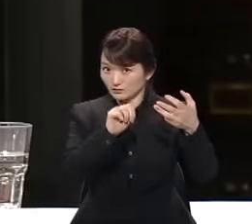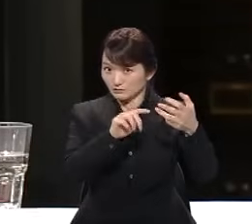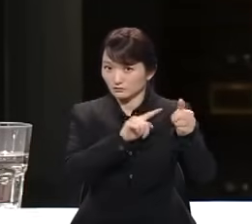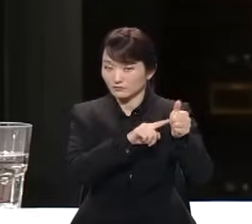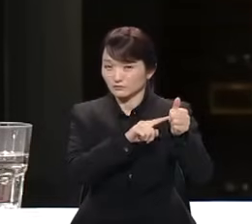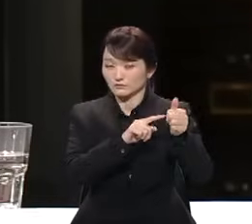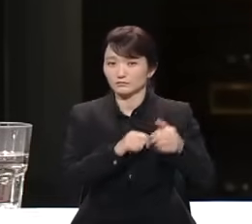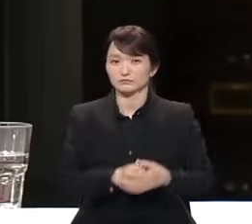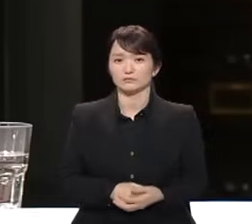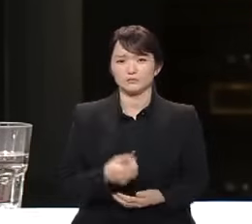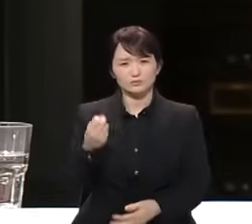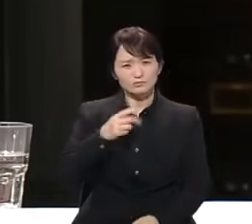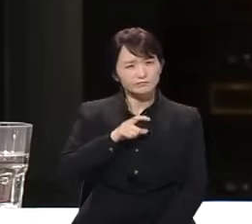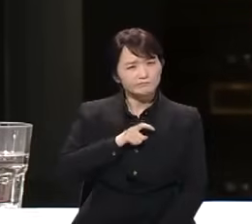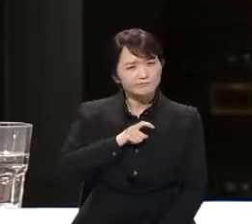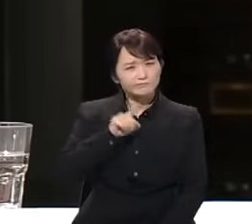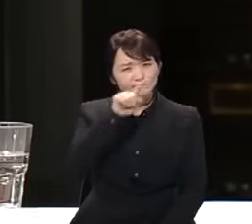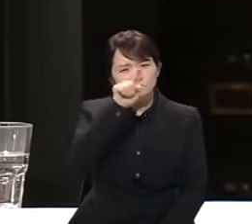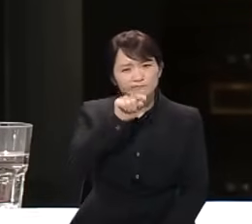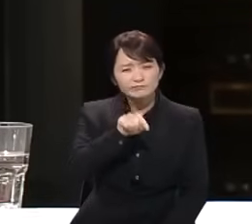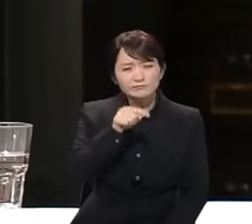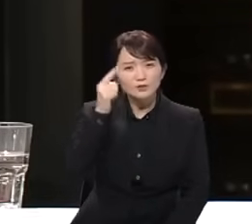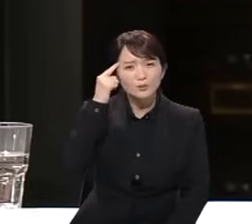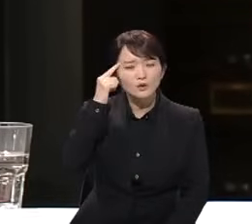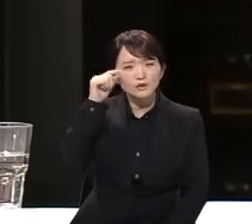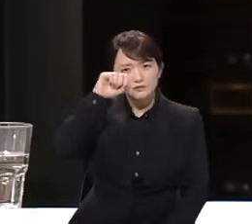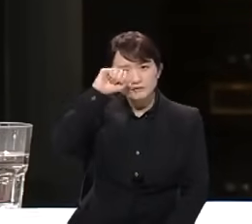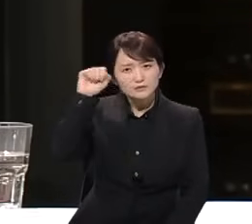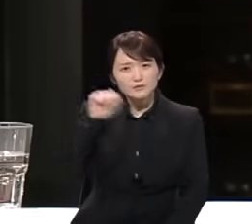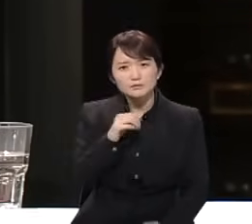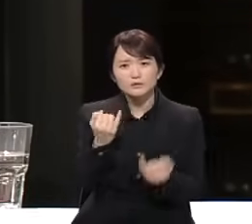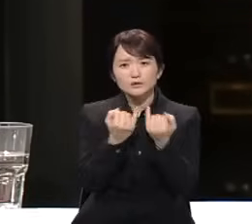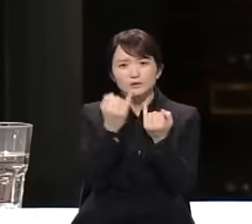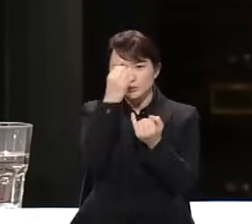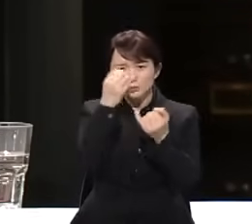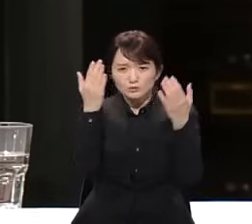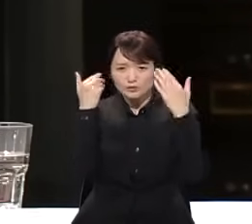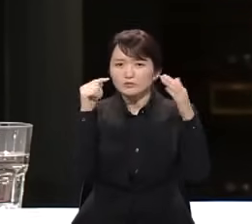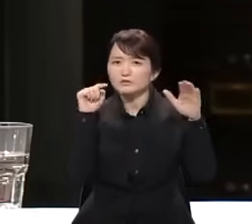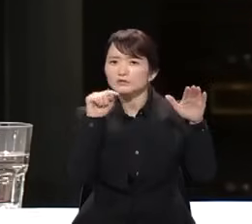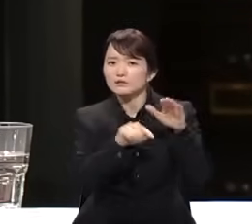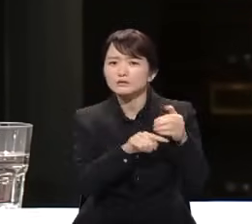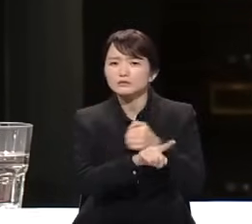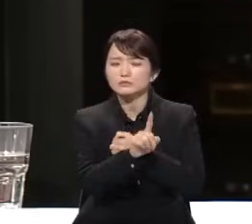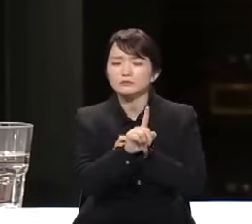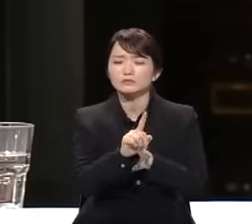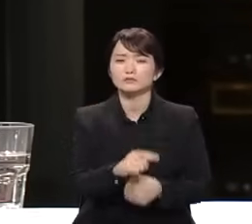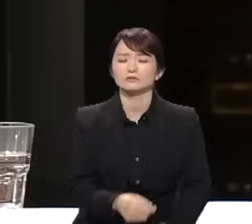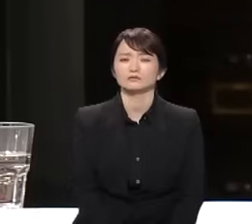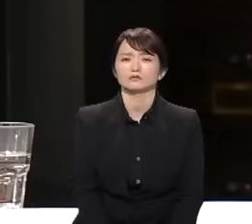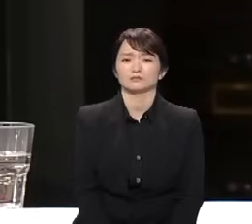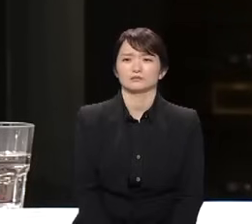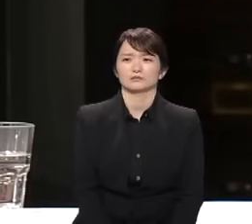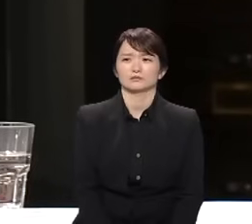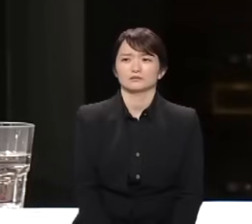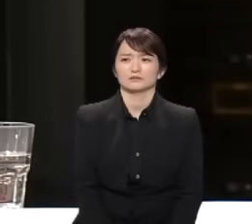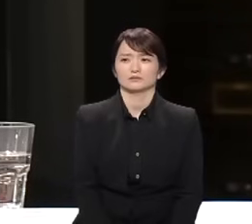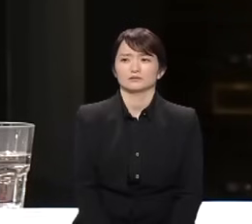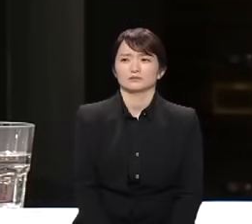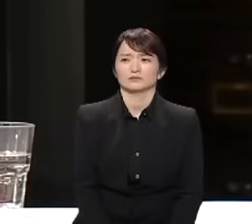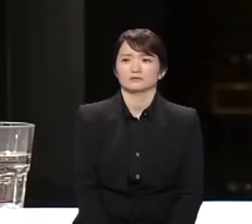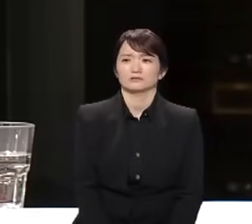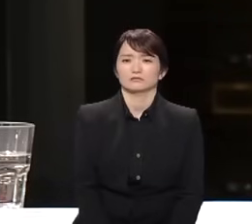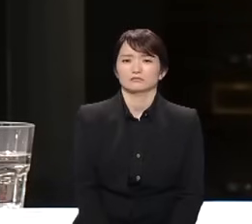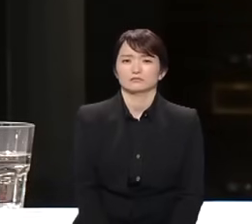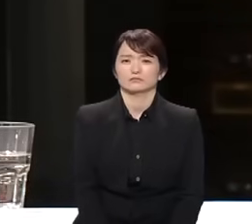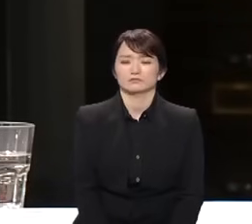또 다른 의문점이 있죠. 도대체 왜 새벽에 여자 고등학교를 침입하려고 했던 것인가?